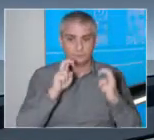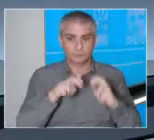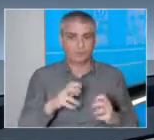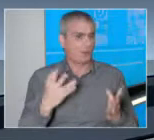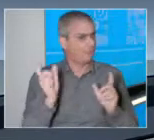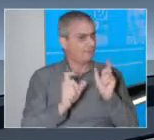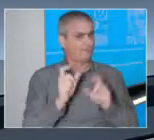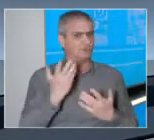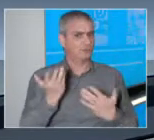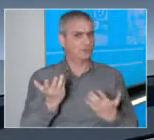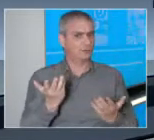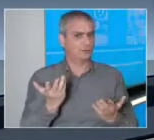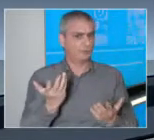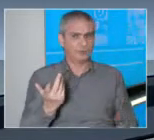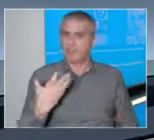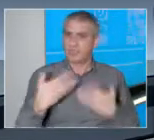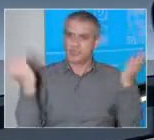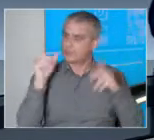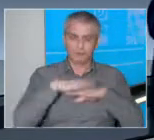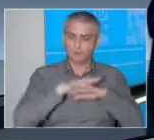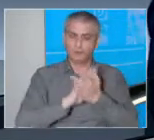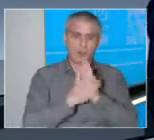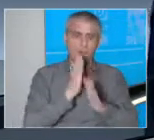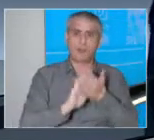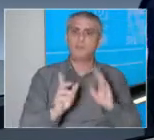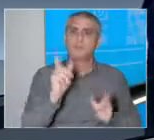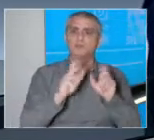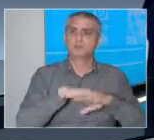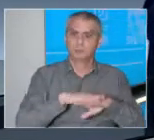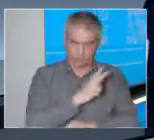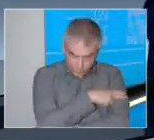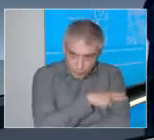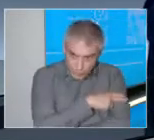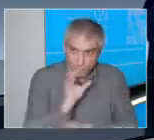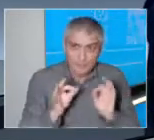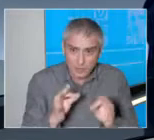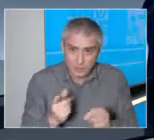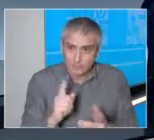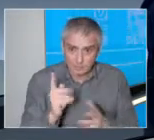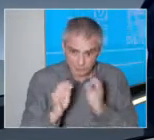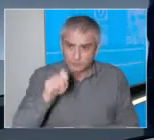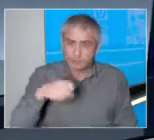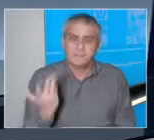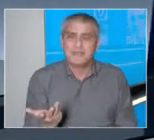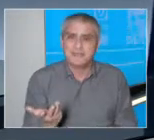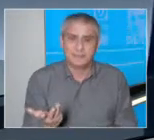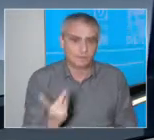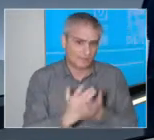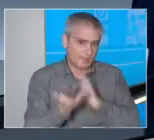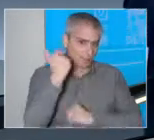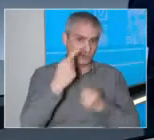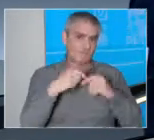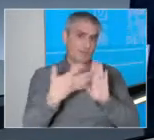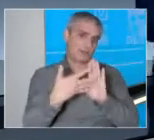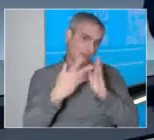החברה. למה לא תביא אנשי מקצוע? למה לא תביא אנשי מקצוע? נגמר. אין אנשי מקצוע. מי אנשי מקצוע? מהמשטרה, מהפרקליטות, מערכת השפיטה, איזה אנשי מקצוע? אז מראש אתה אומר